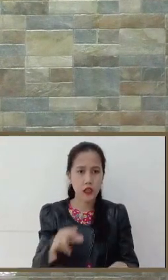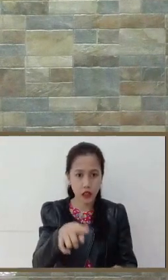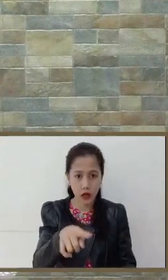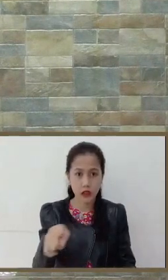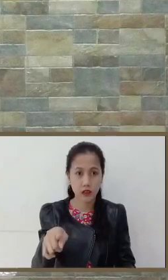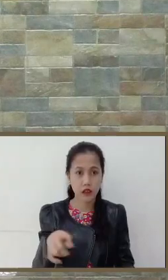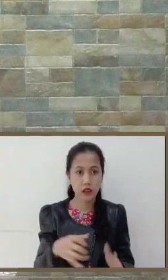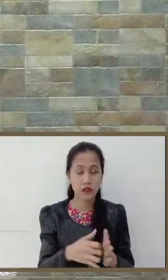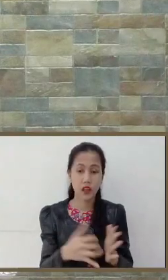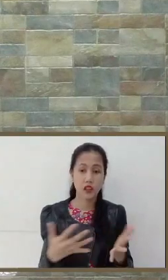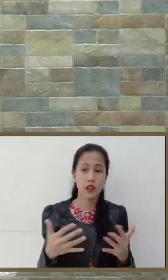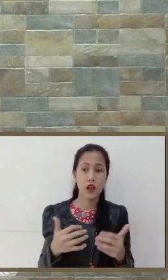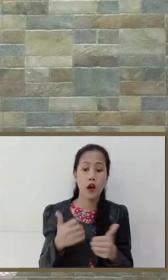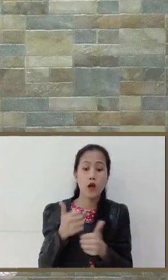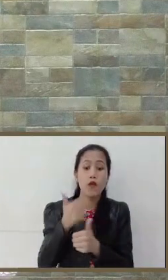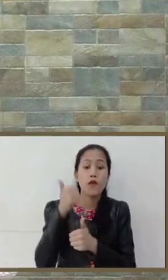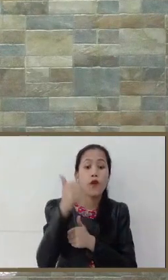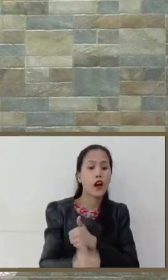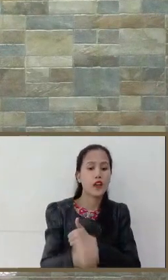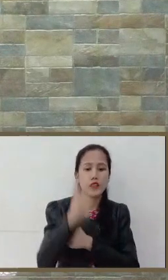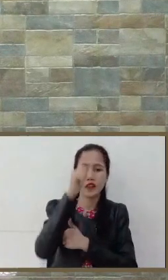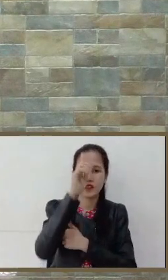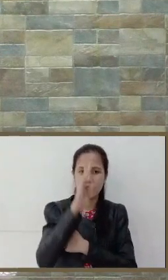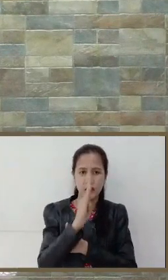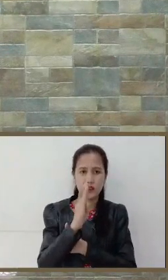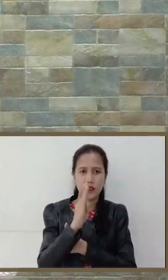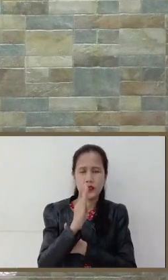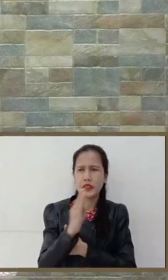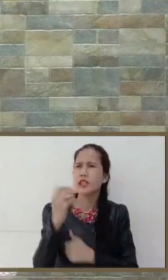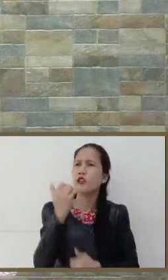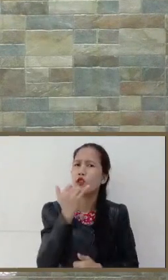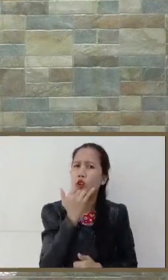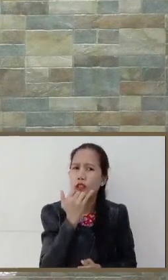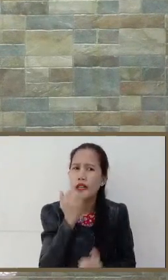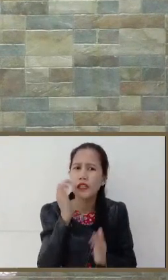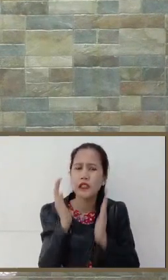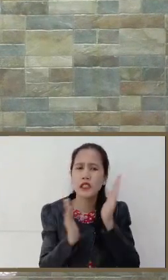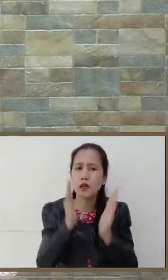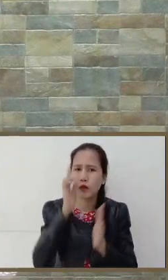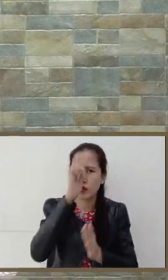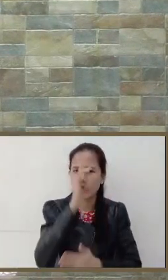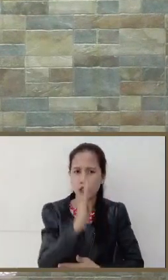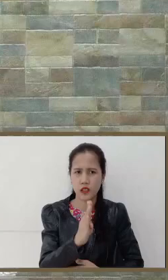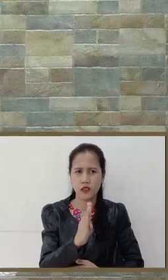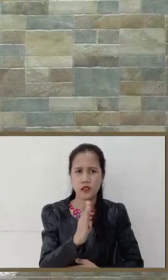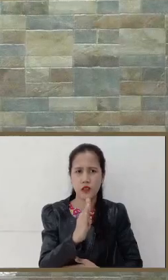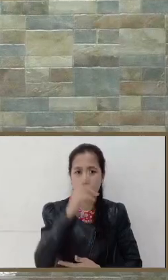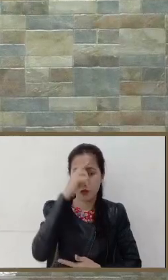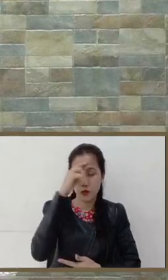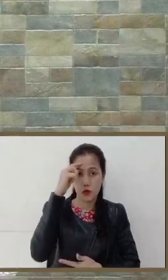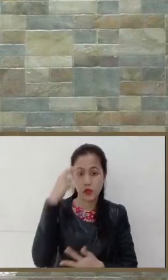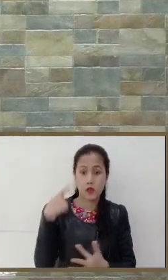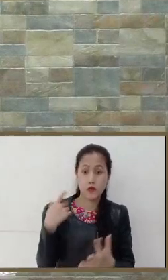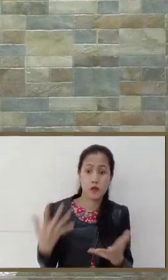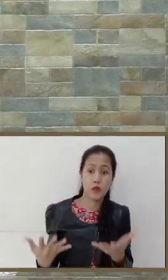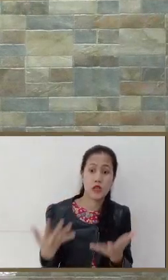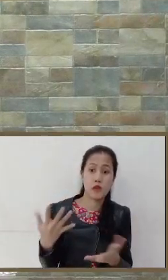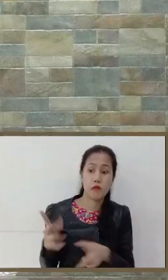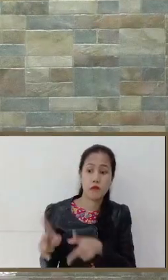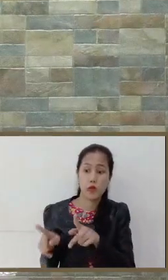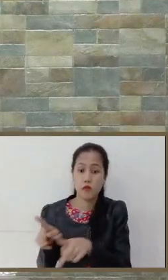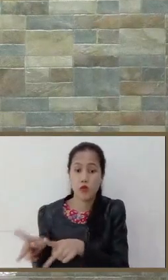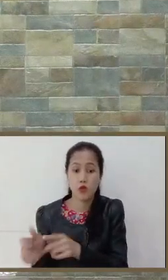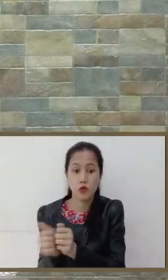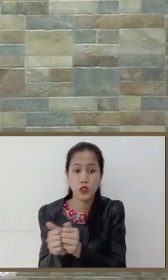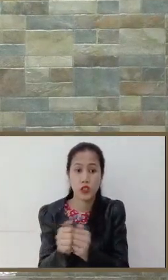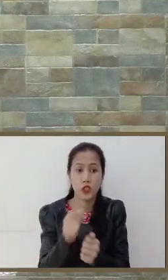mo sa Diyos. Mali na ang paglilingkod mo sa Diyos. Sa kadahilan ng may taong hawak ka at maaari na